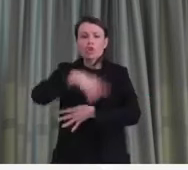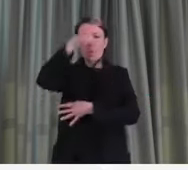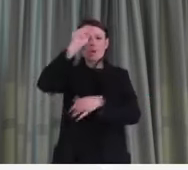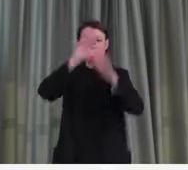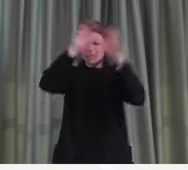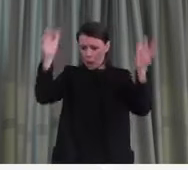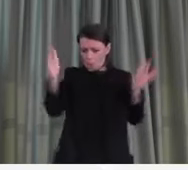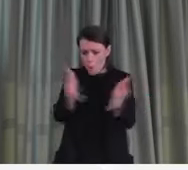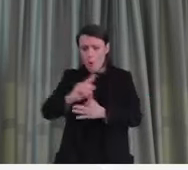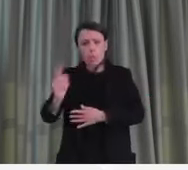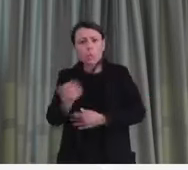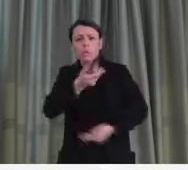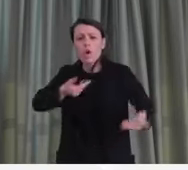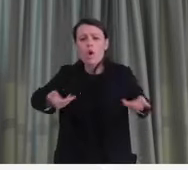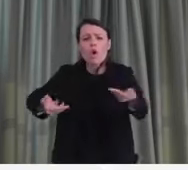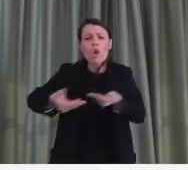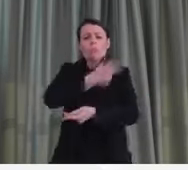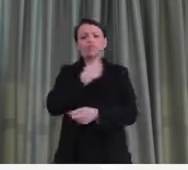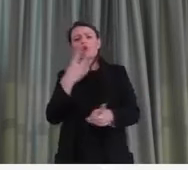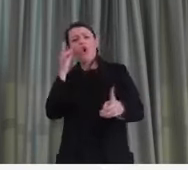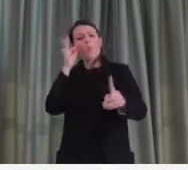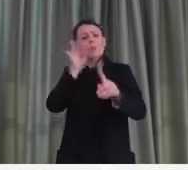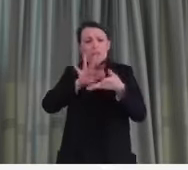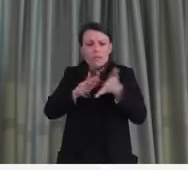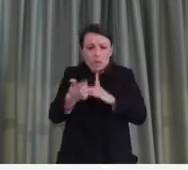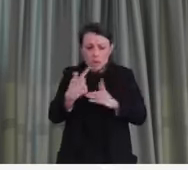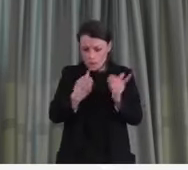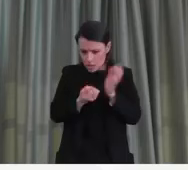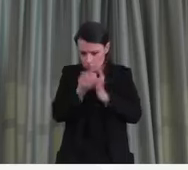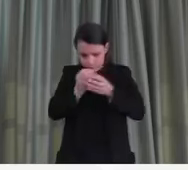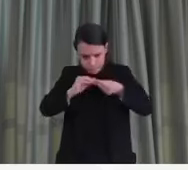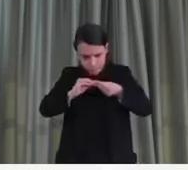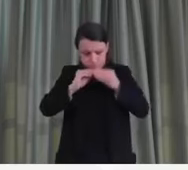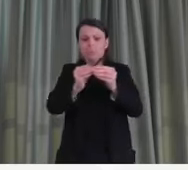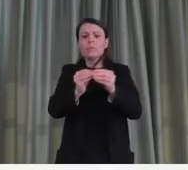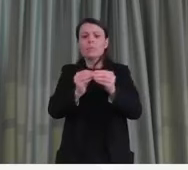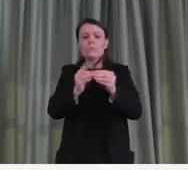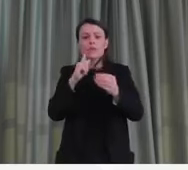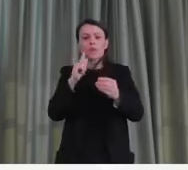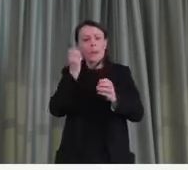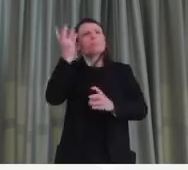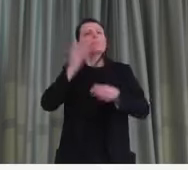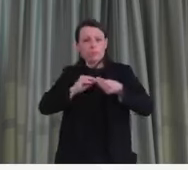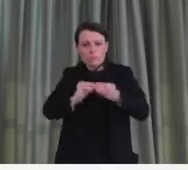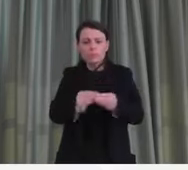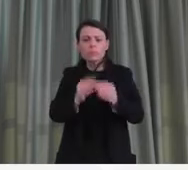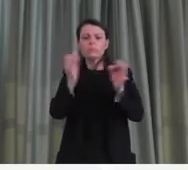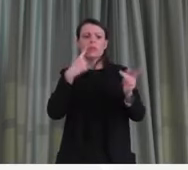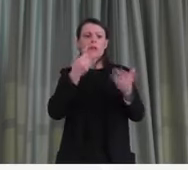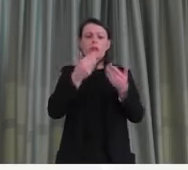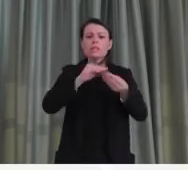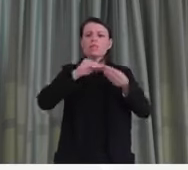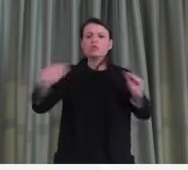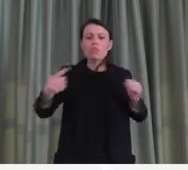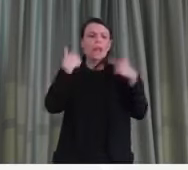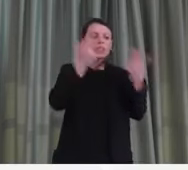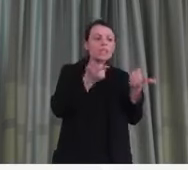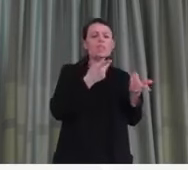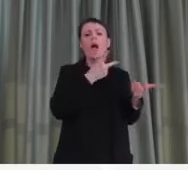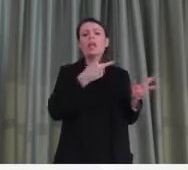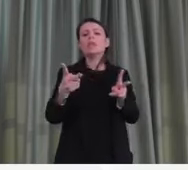a ingegnerizzare e poi a produrre sistemi che servono per le terapie intensive per le sub intensive perché